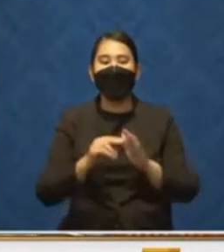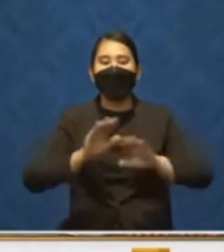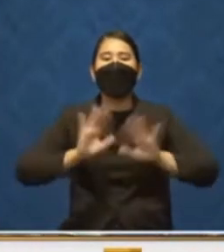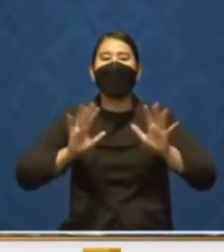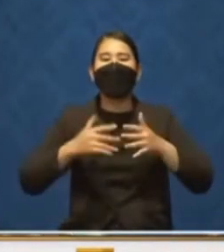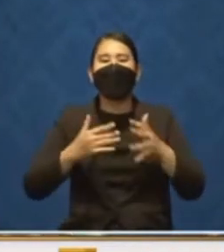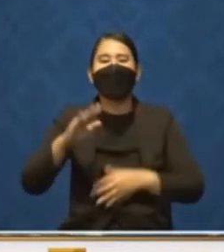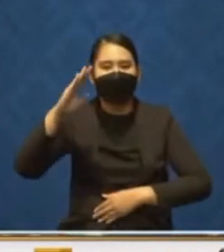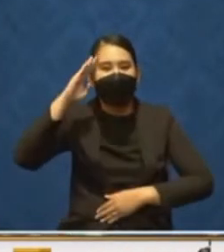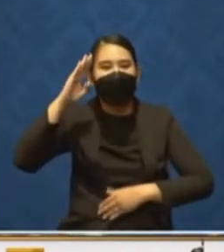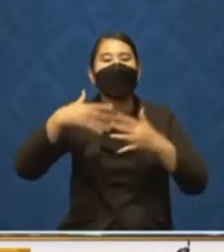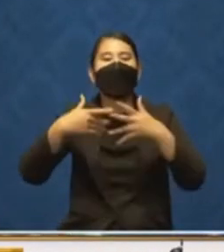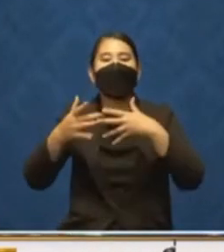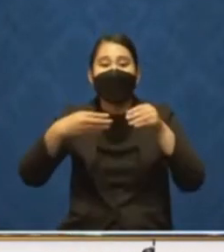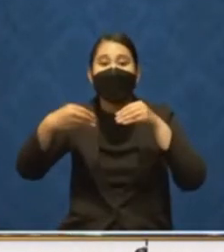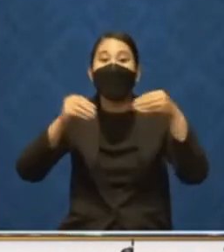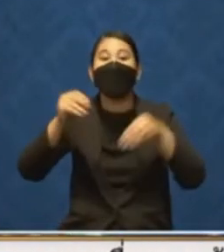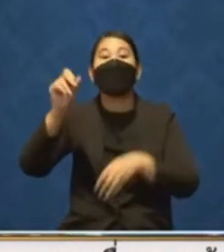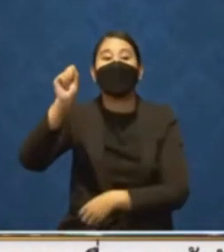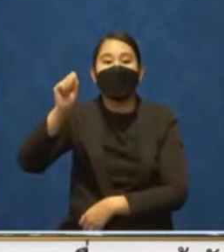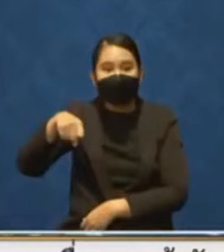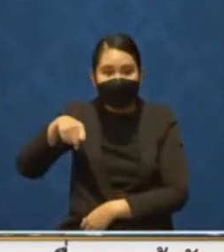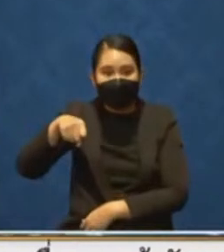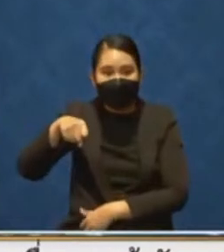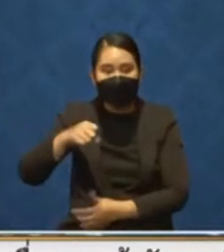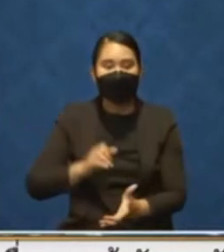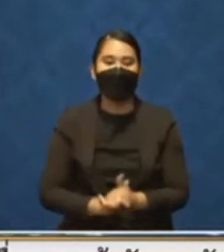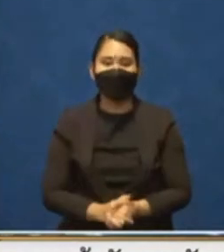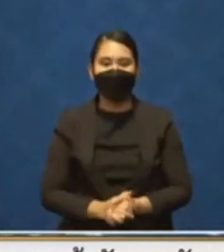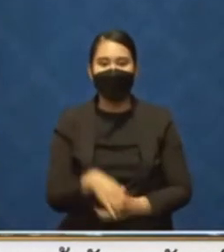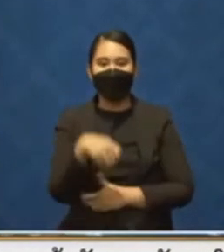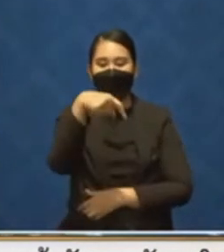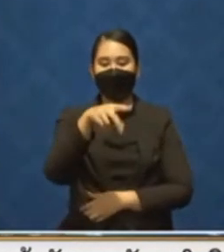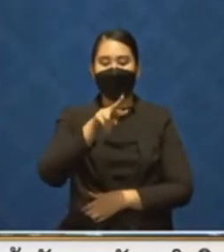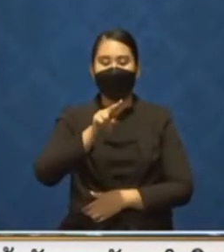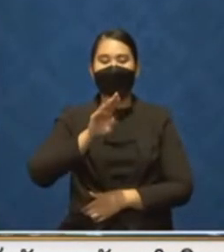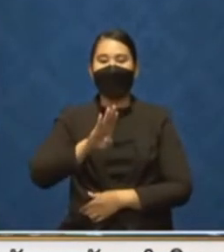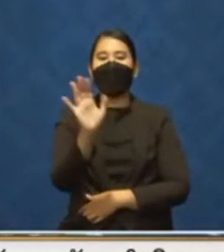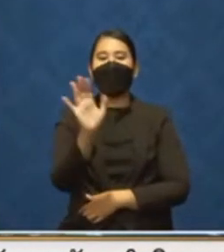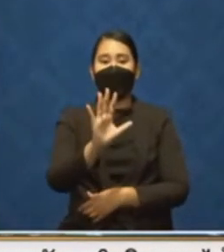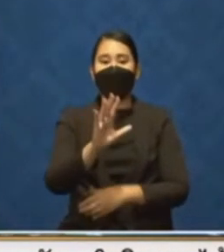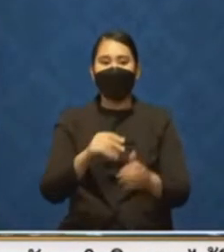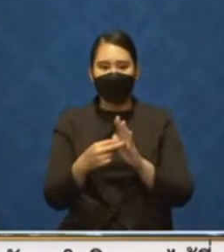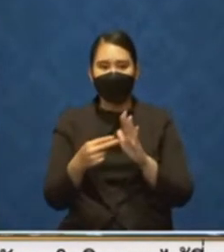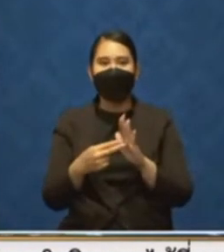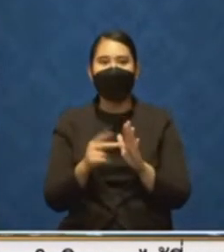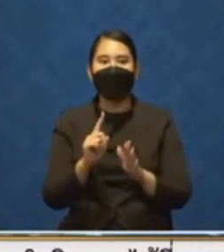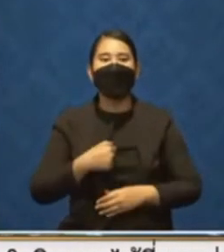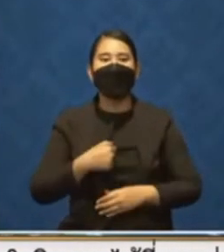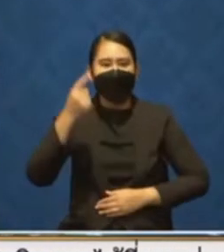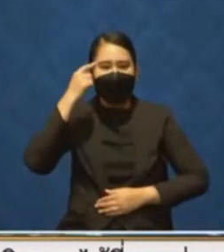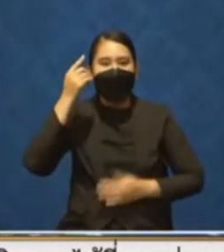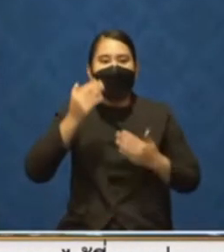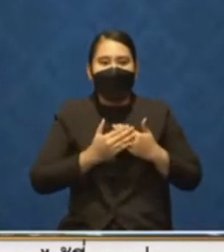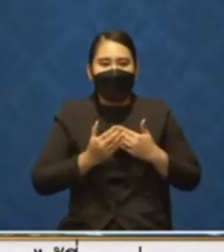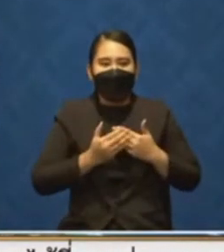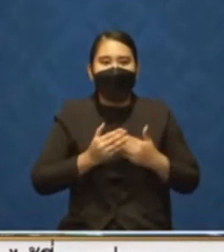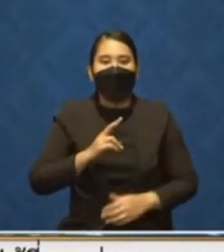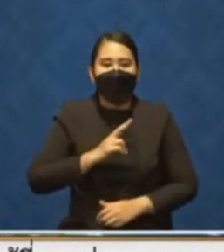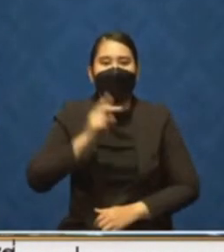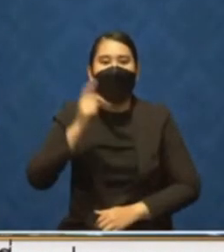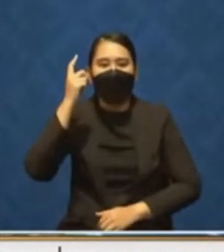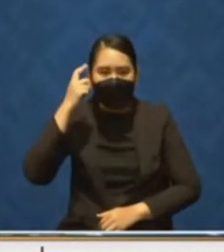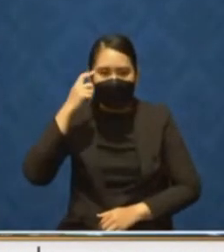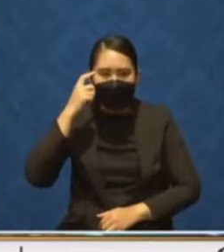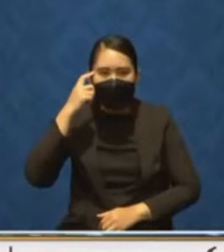ใช้คะอันนี้มีสิ่งที่ไม่ต้องทำพรบจะใช้พรบก็ได้นะครับเป็นแค่สามัญสำนึกใครๆก็ต้องรู้ว่าใน